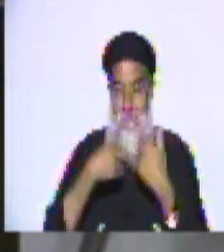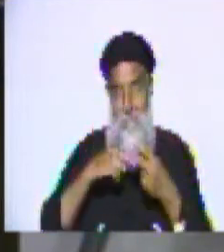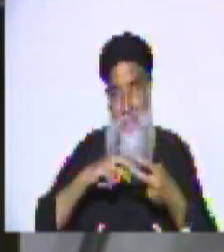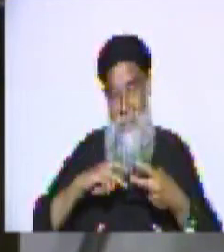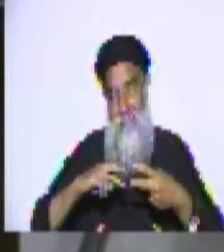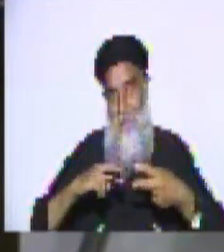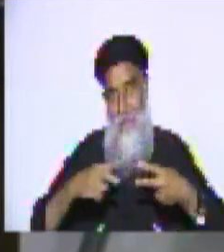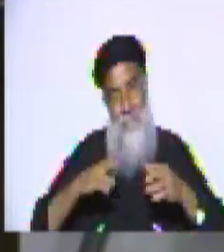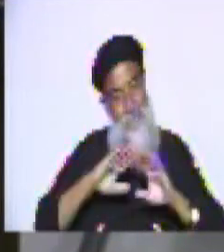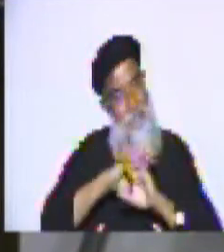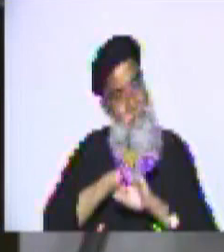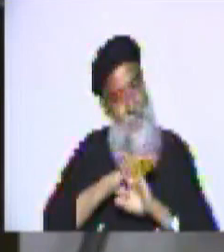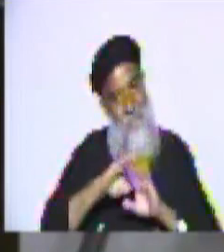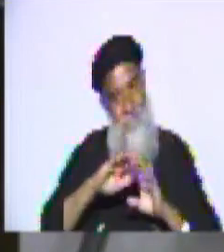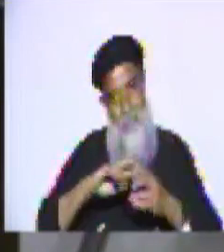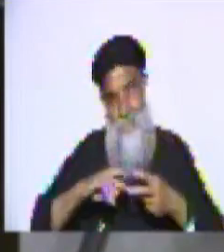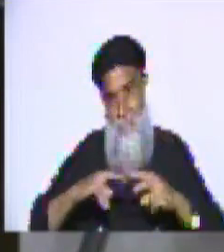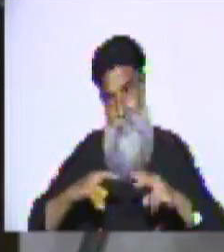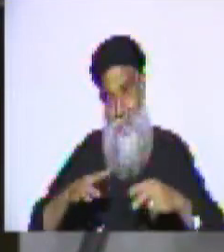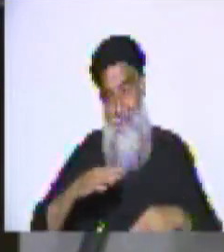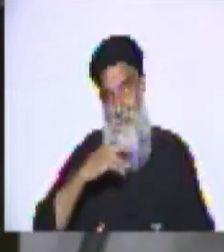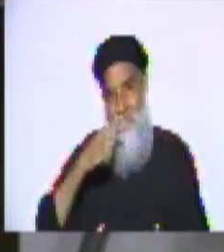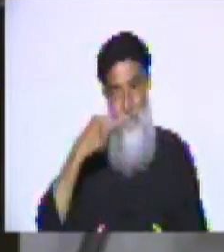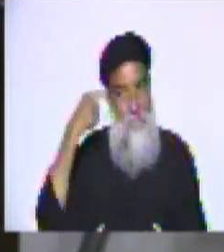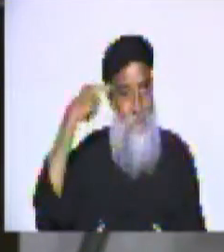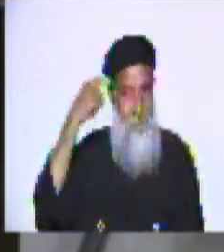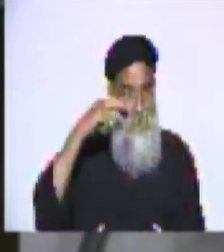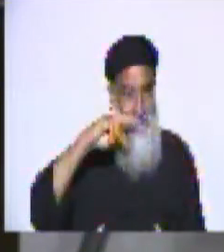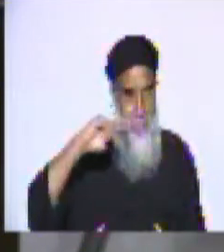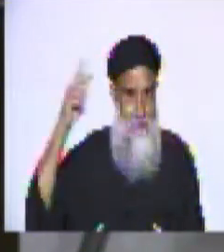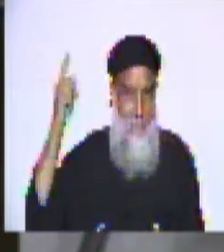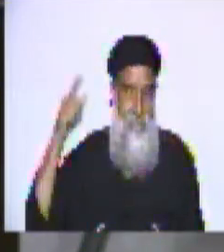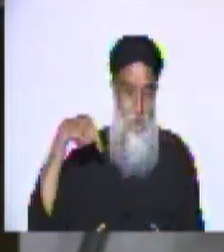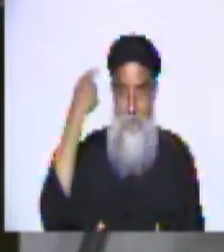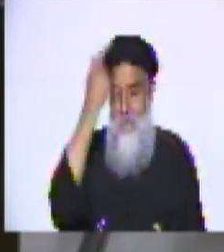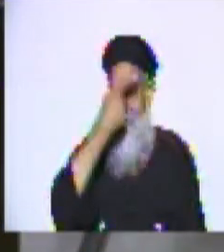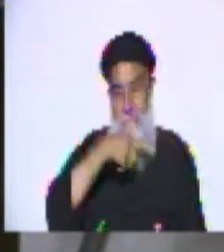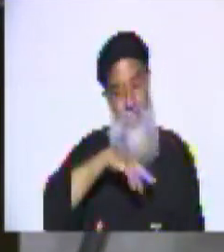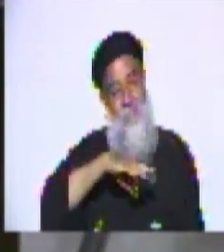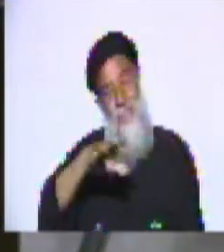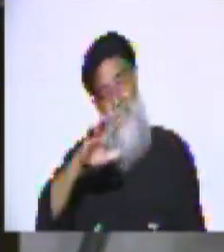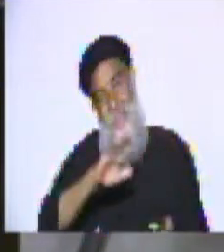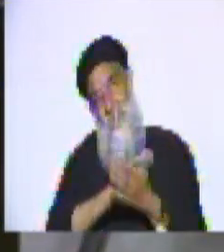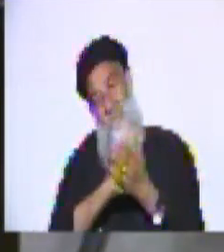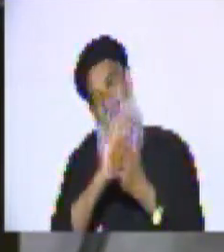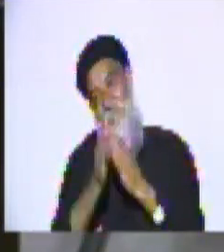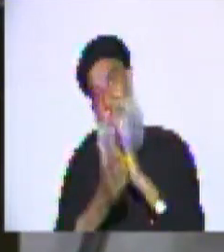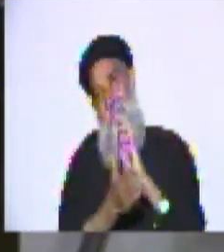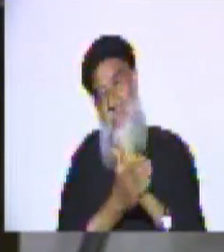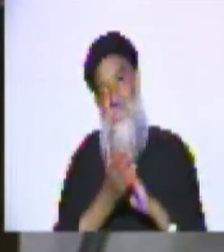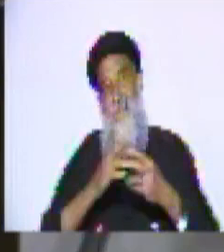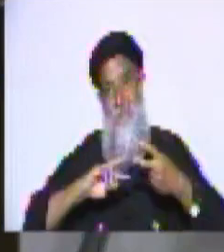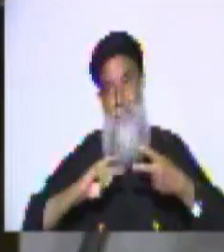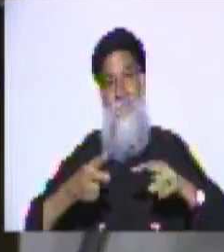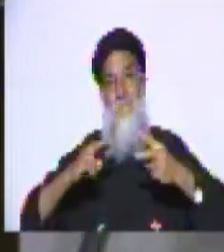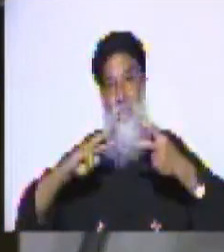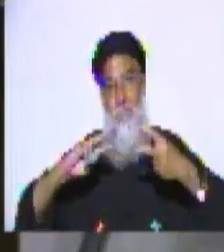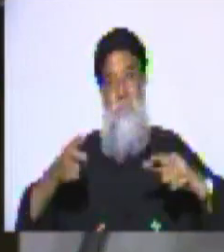ولا الشخصية ولا طريقة التفكير ولا المواهب. يعني الإنسان ده